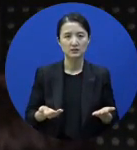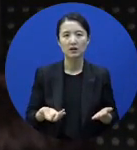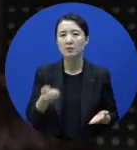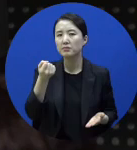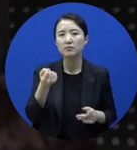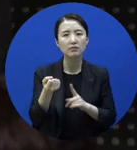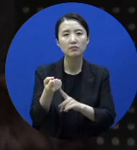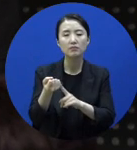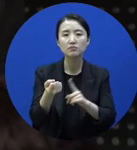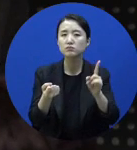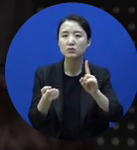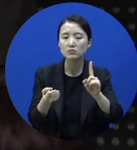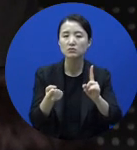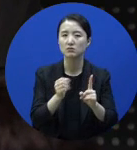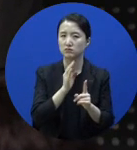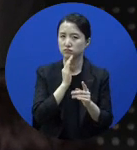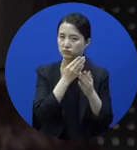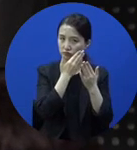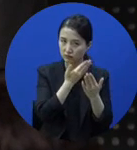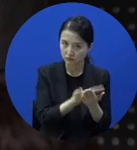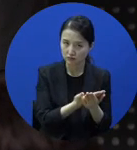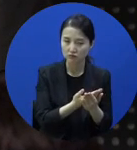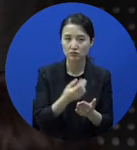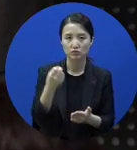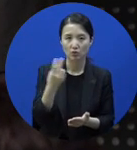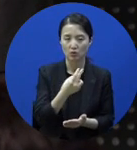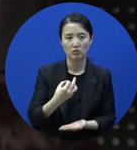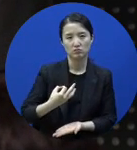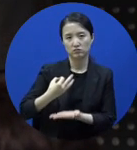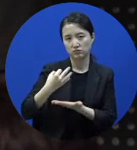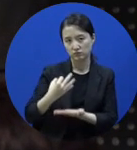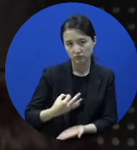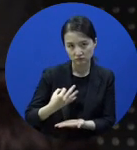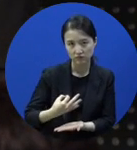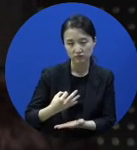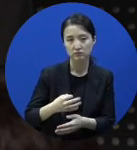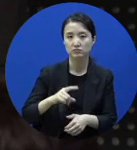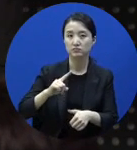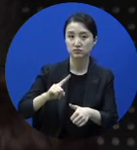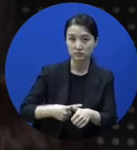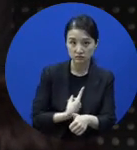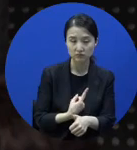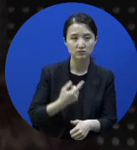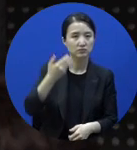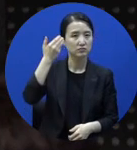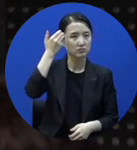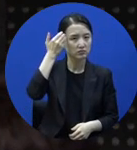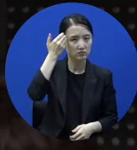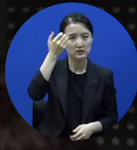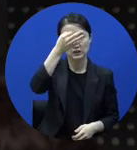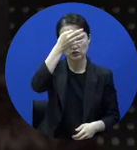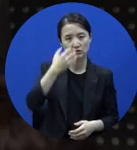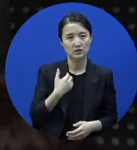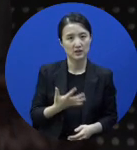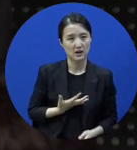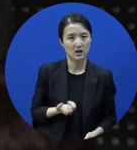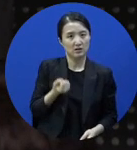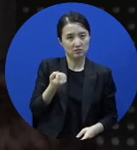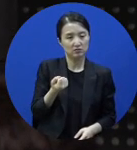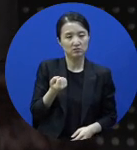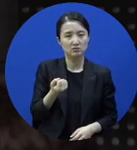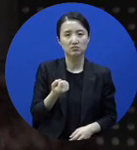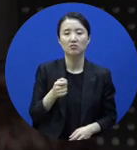부분들, 그래야 비용이라는 부분들이 감소할 수 있고, 저런 무형자산에 대한 것들을 확대할 수 있어서, 우리가 많이들 생각하고 있는 영어,